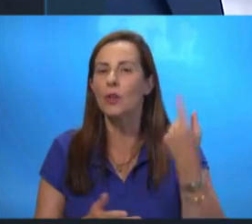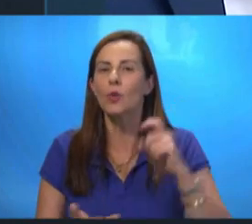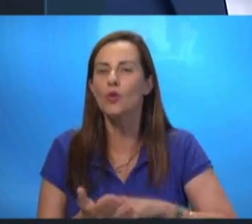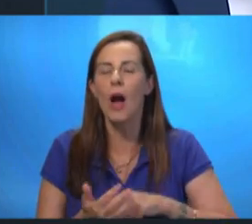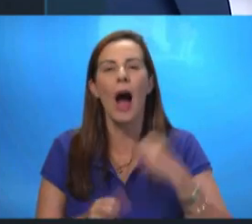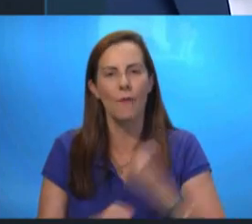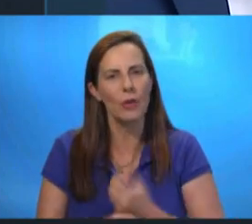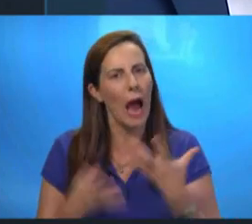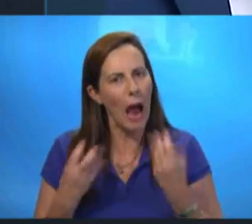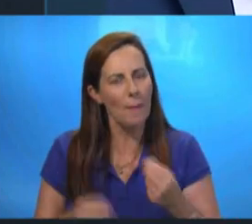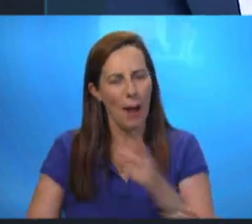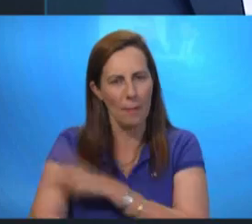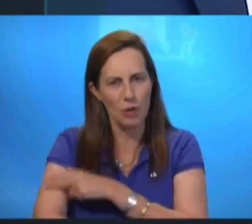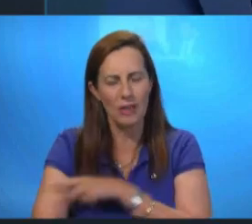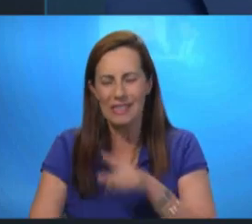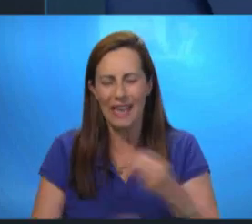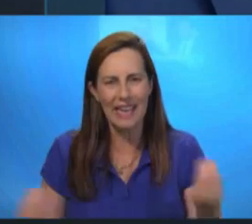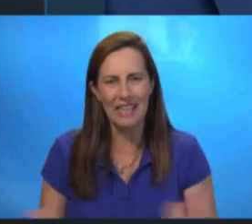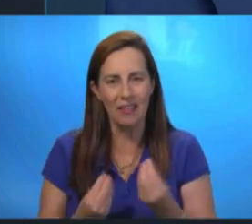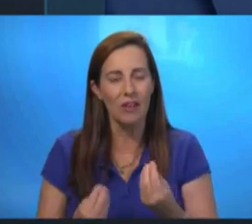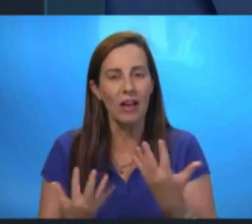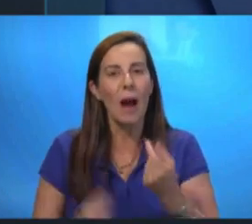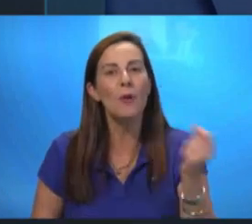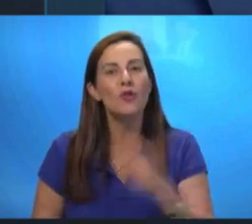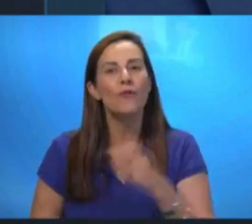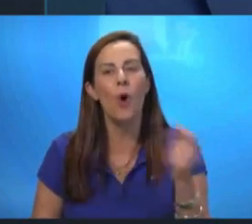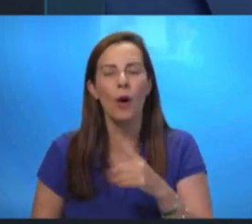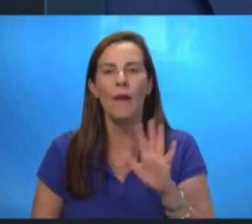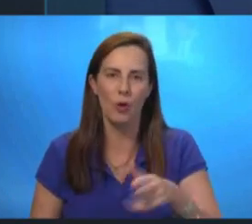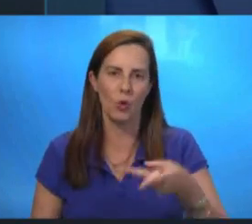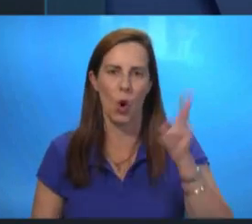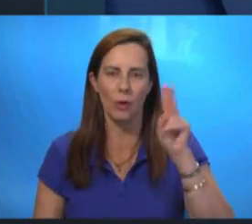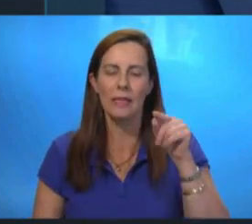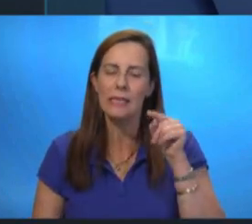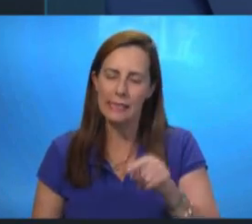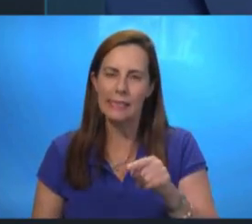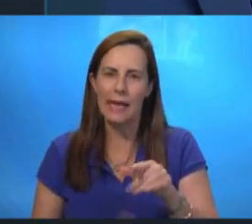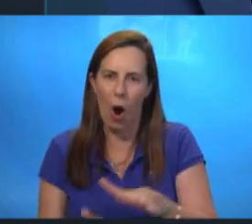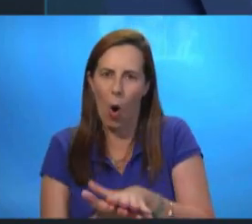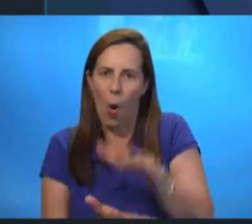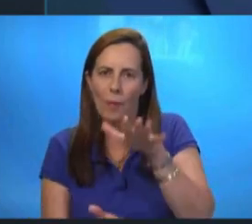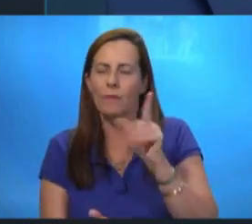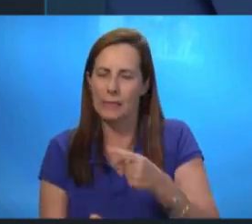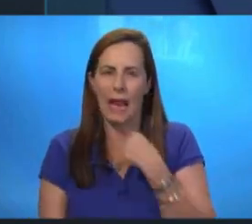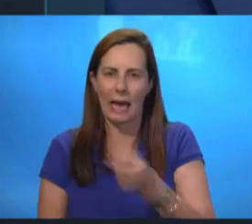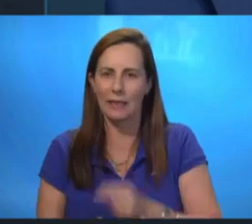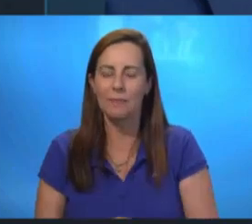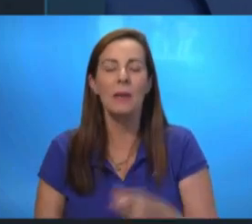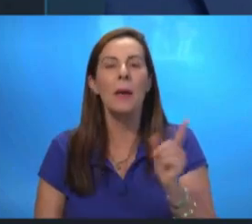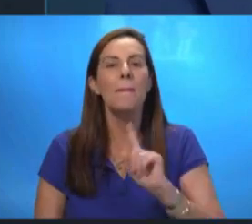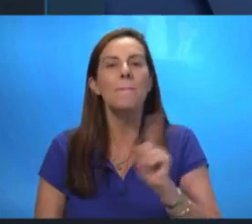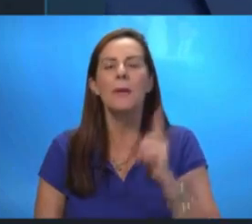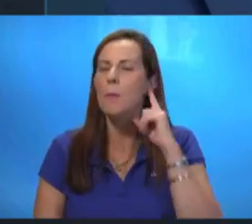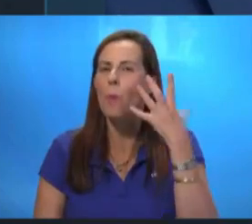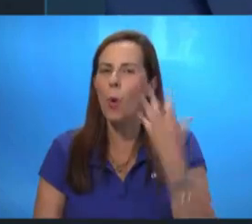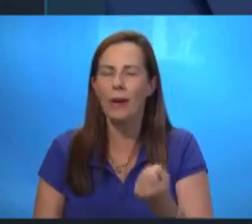רבה במשטרה. זה עניין של כמה שבועות, אם לא יותר. זה היקף החומר, וצריך לציין את זה. מבין המוקלטים שם, אז